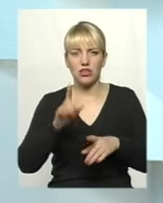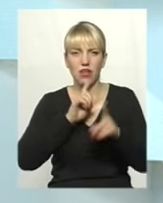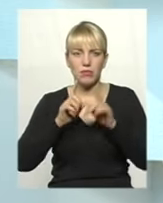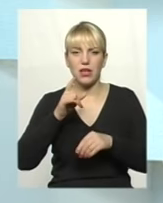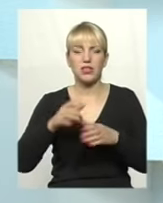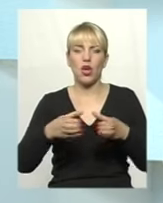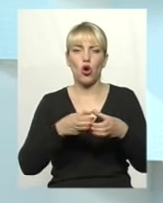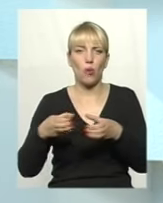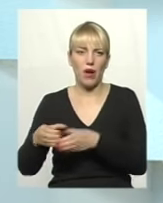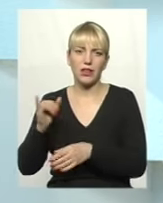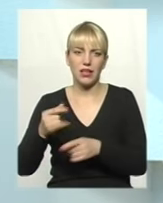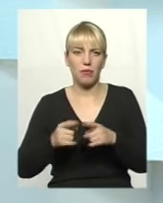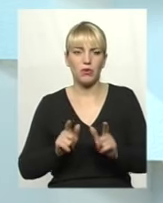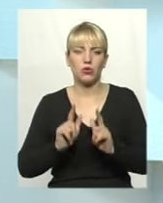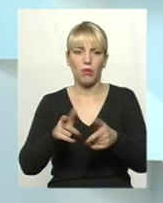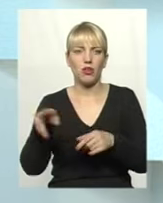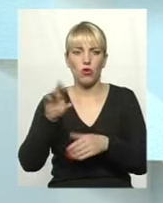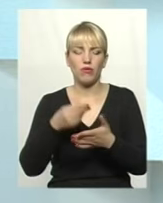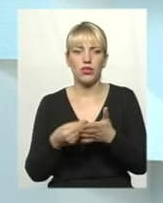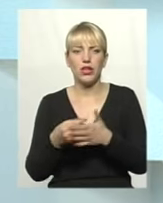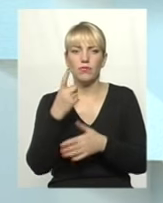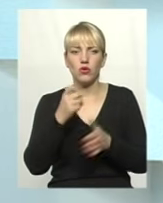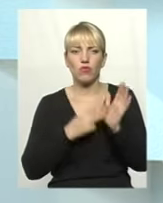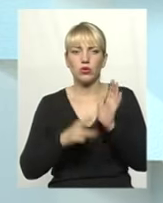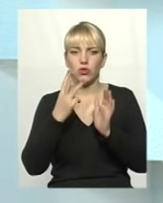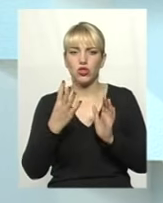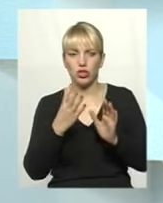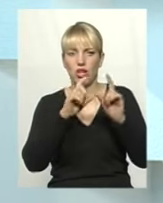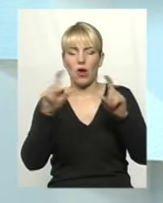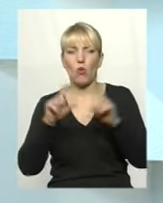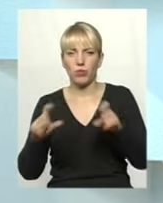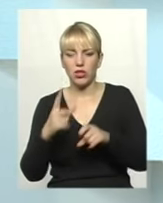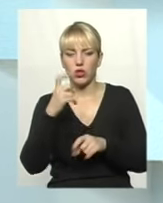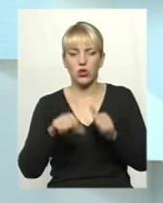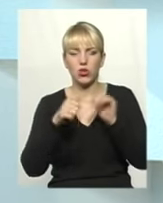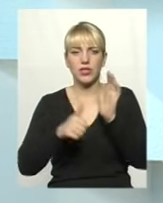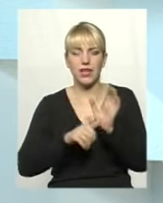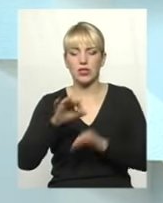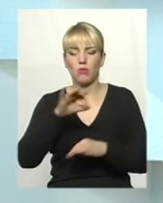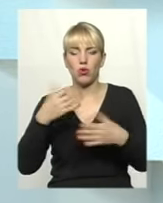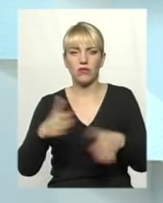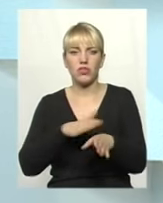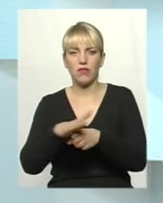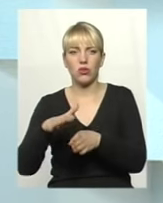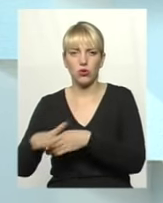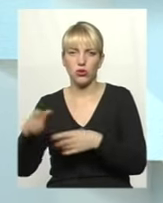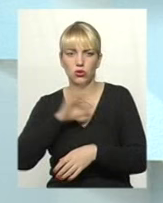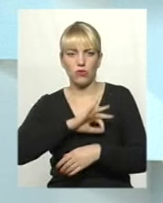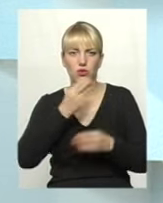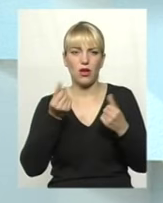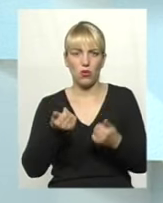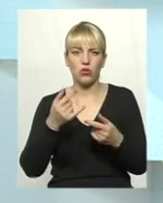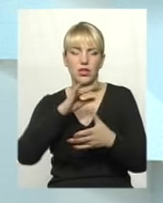приступають до фінансування. З цих 184 об'єкта 116 проєктів вже реалізовуються, тобто використовуються кошти.